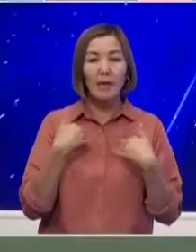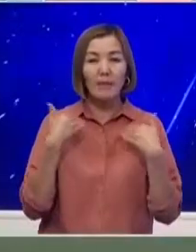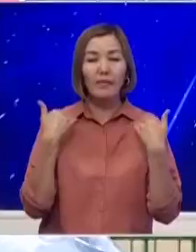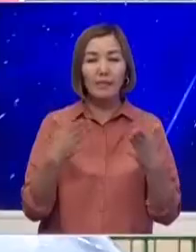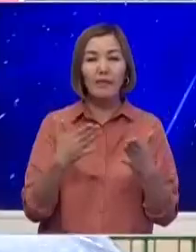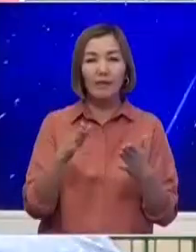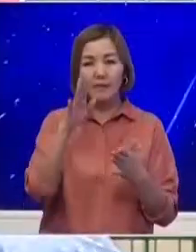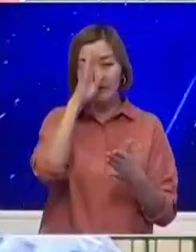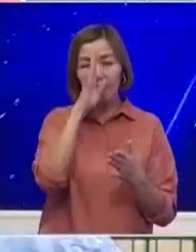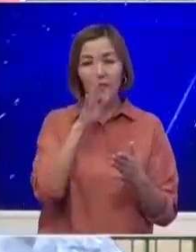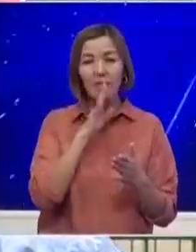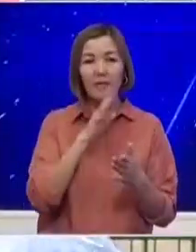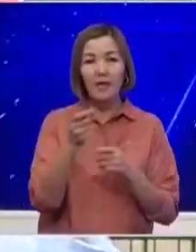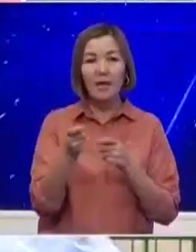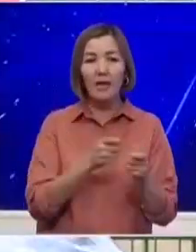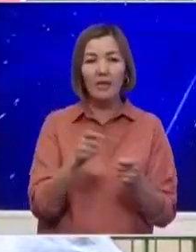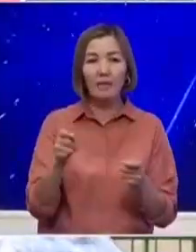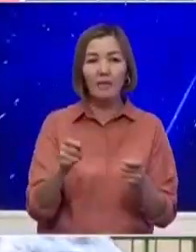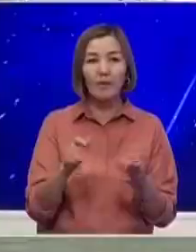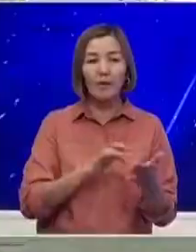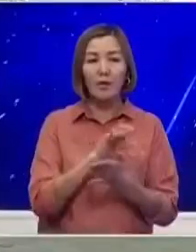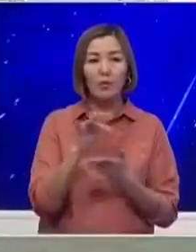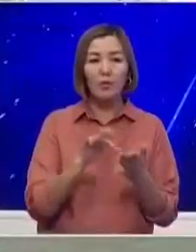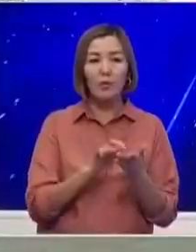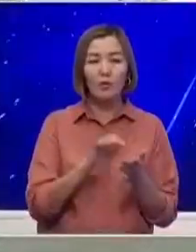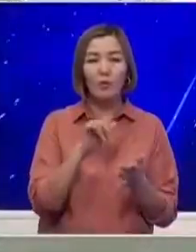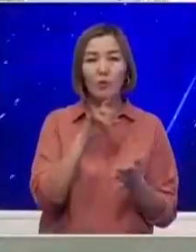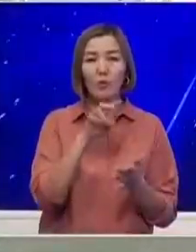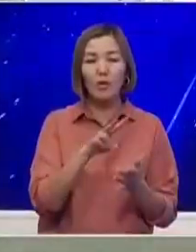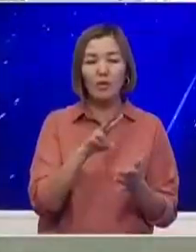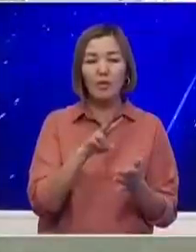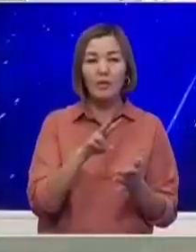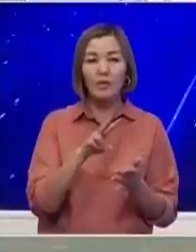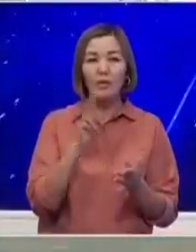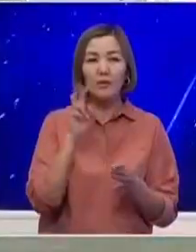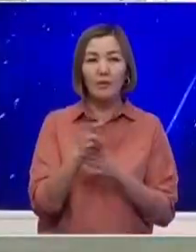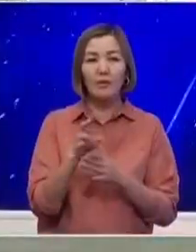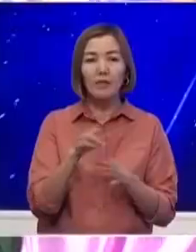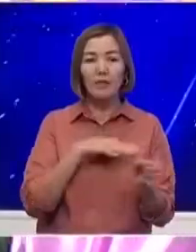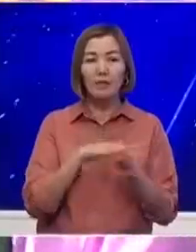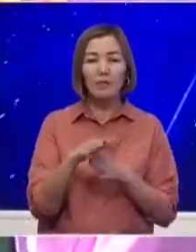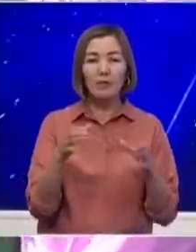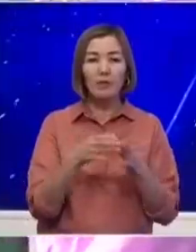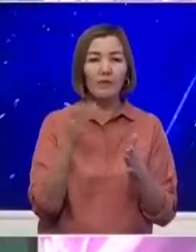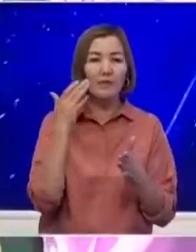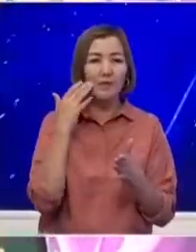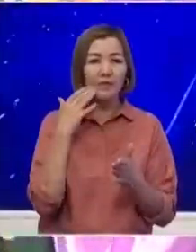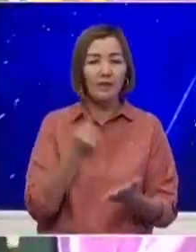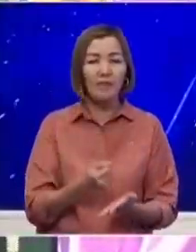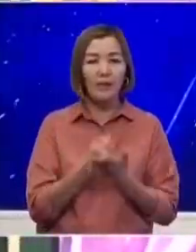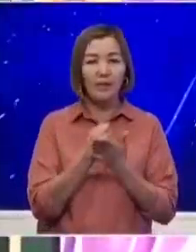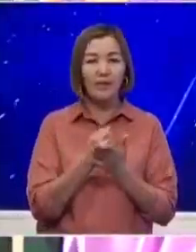и мальчишек приехал аким Каратальского района Улан Дусымбеков. Со стороны местного исполнительного органа на постоянной основе